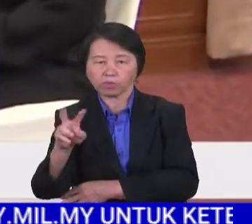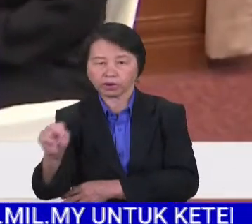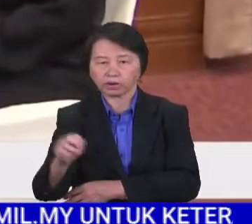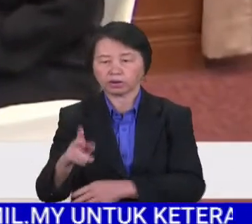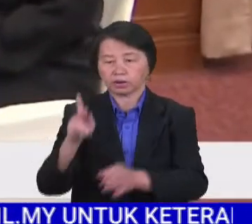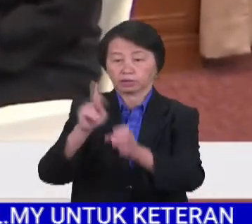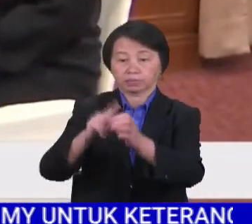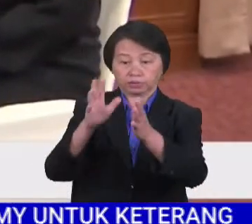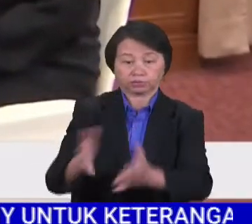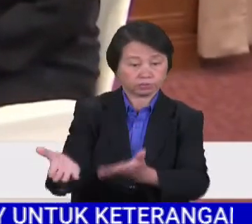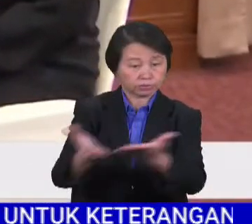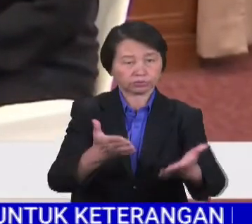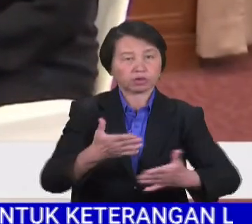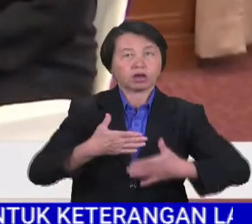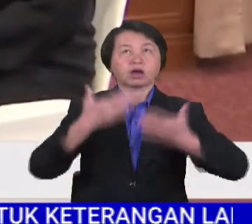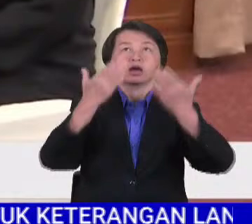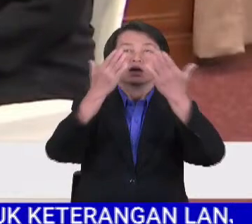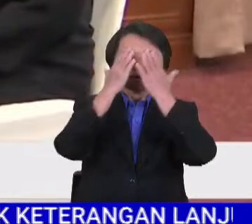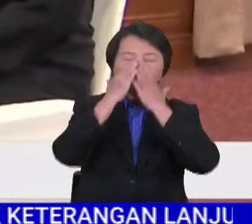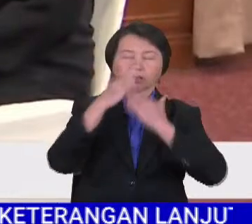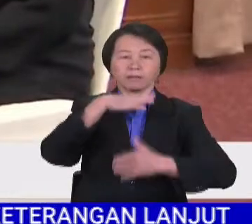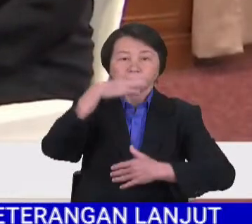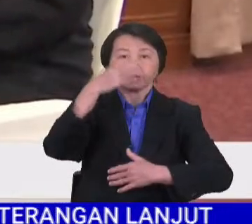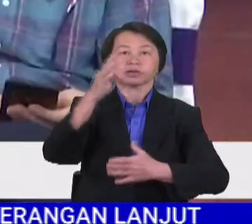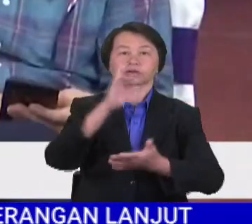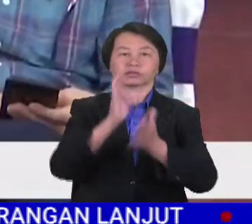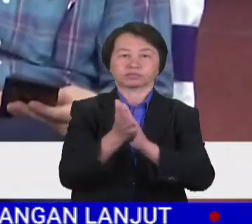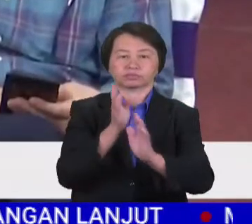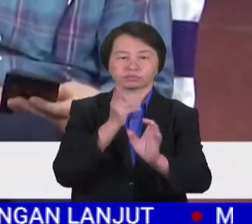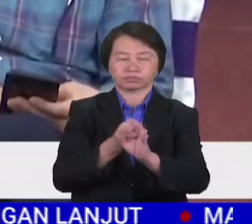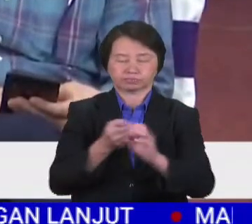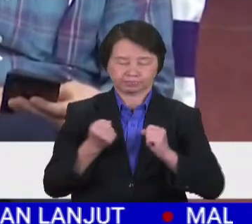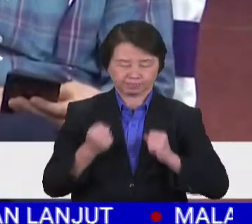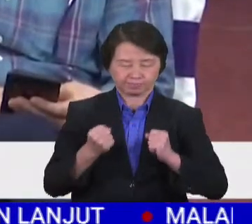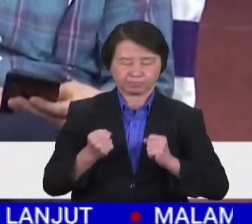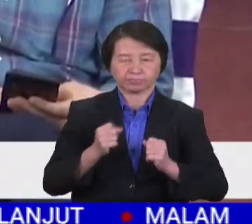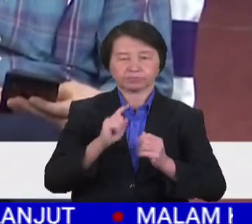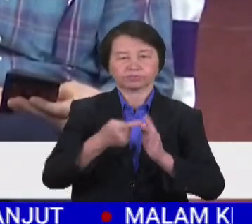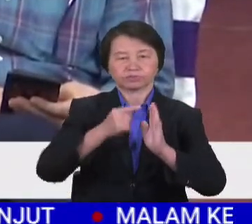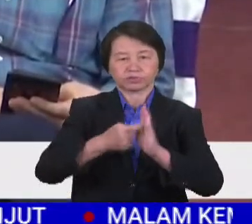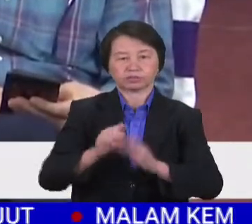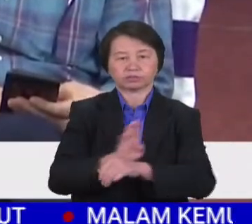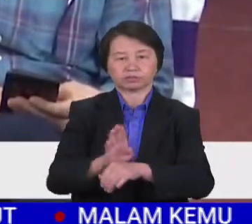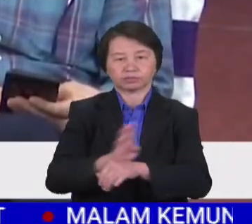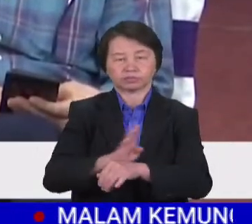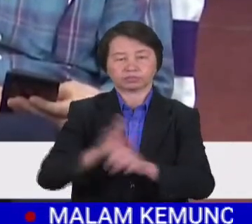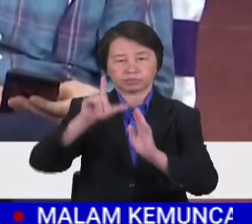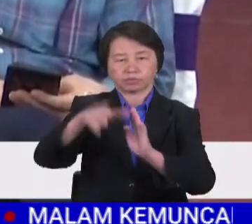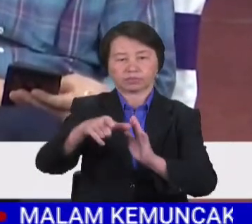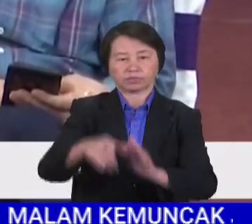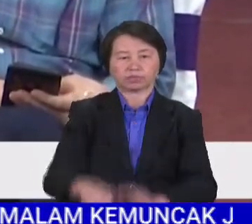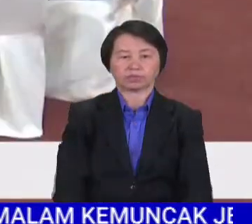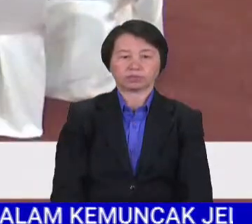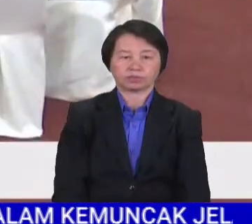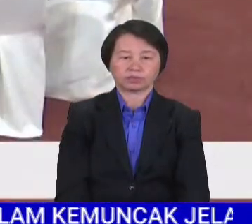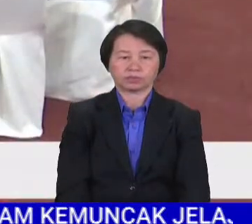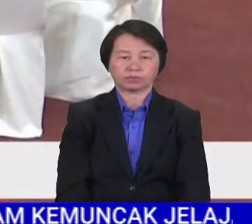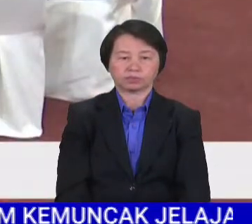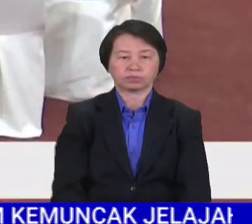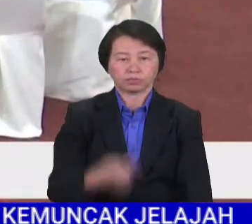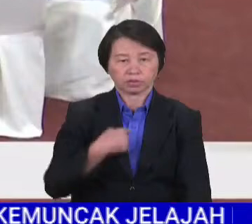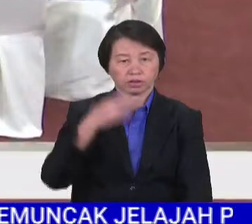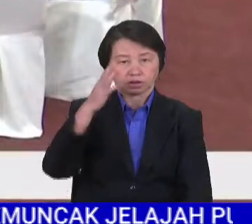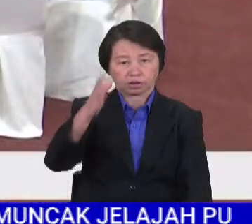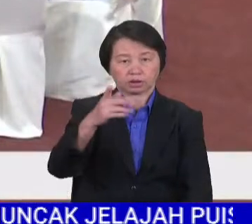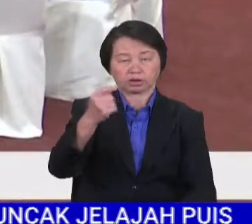ditemui bersyukur terpilih mengikuti kursus ini dan beri tizam memulakan perniagaan tidak lama lagi nih